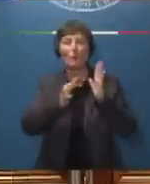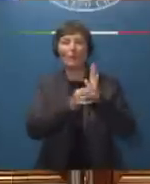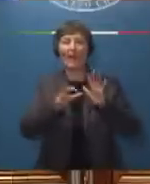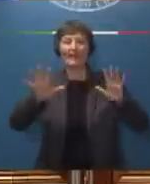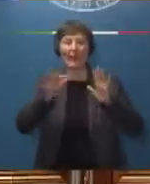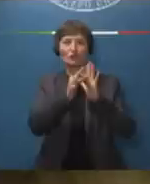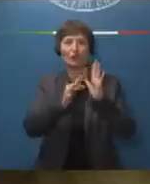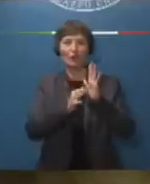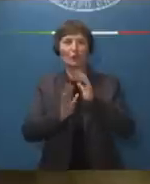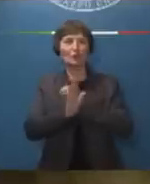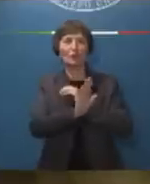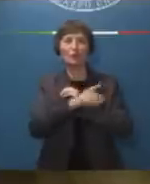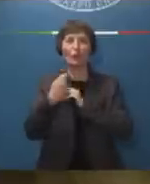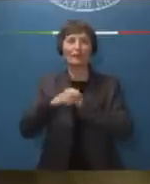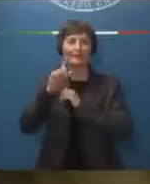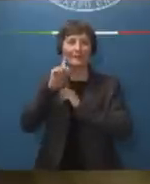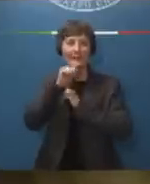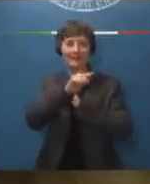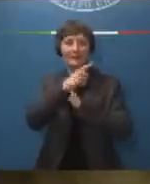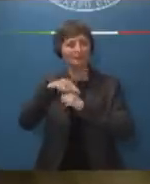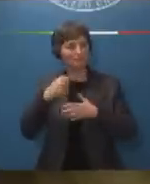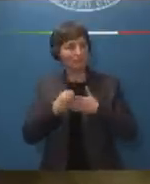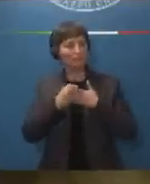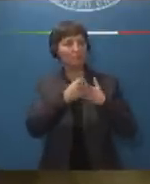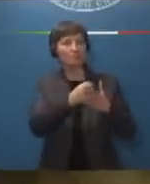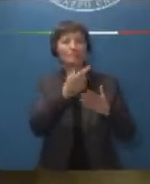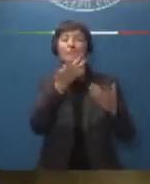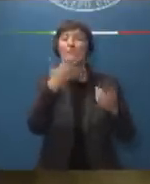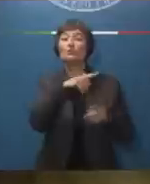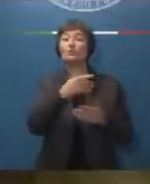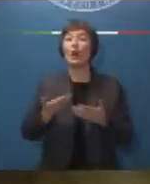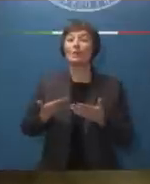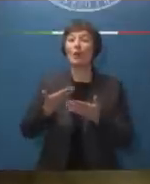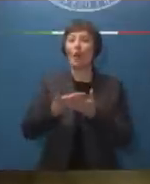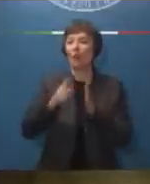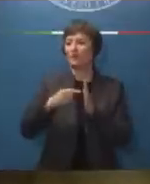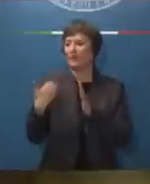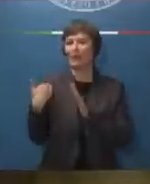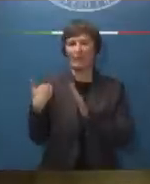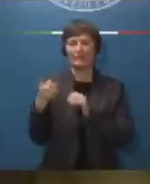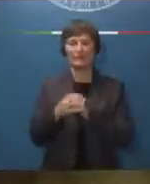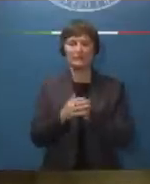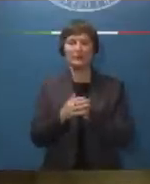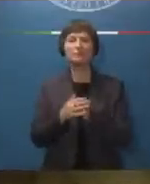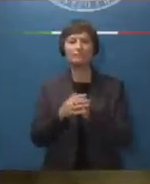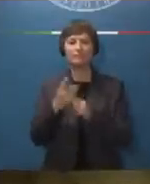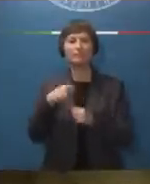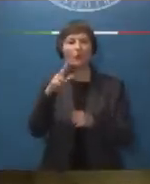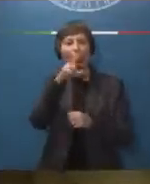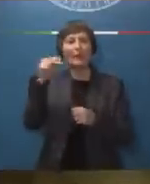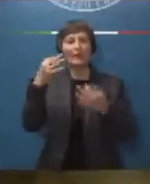presidente zelanski che è stata proposta nei mesi scorsi riconosciamo